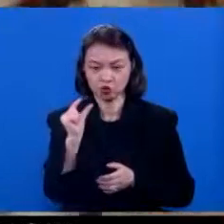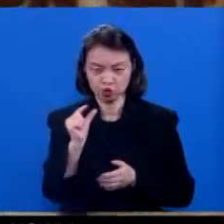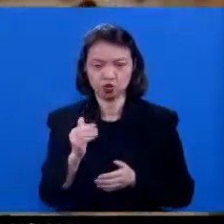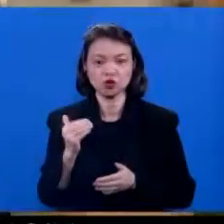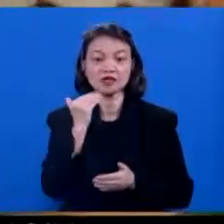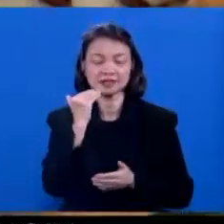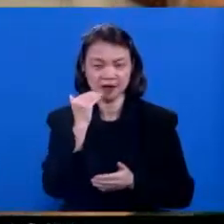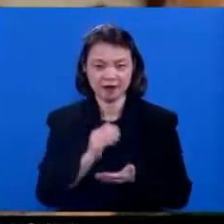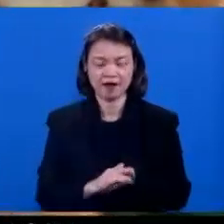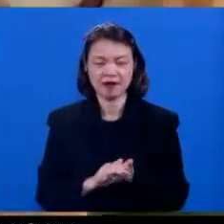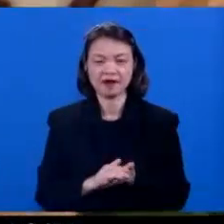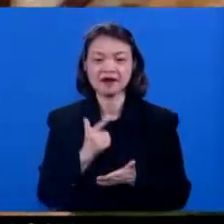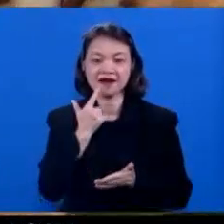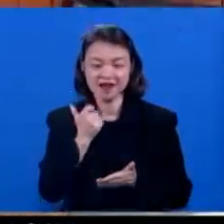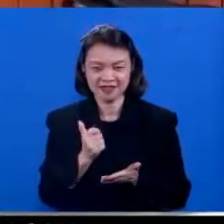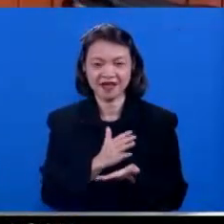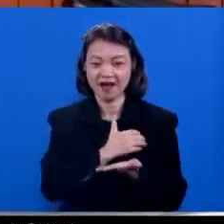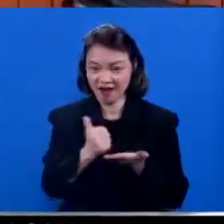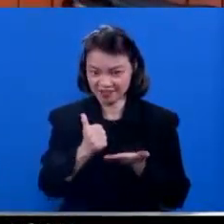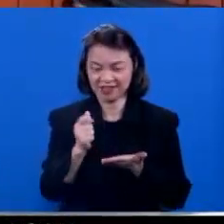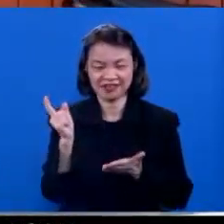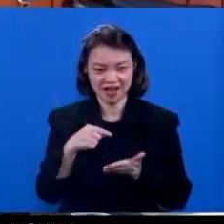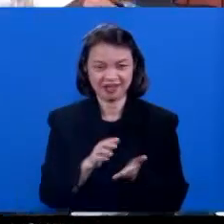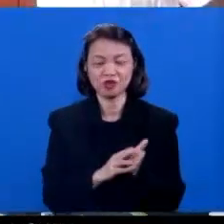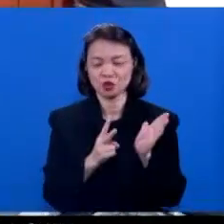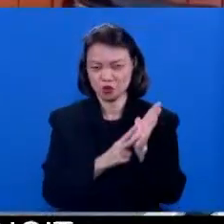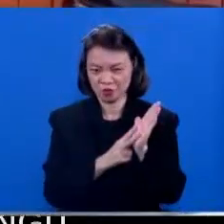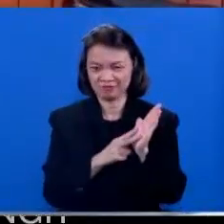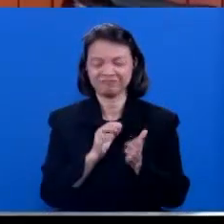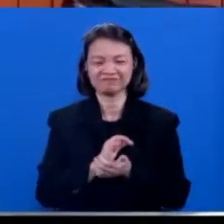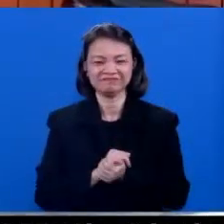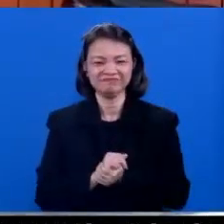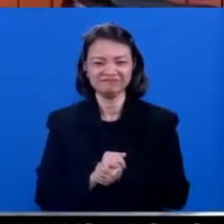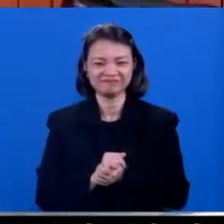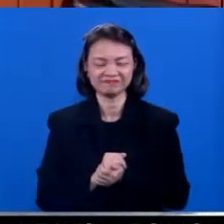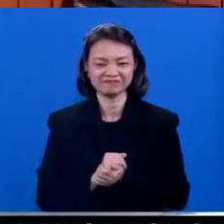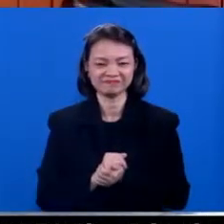autentik Serabi Noto Suman dari leluhurnya. Arman Helmi, Daud Thompson, Solo, Jawa Tengah.